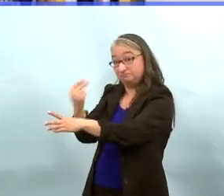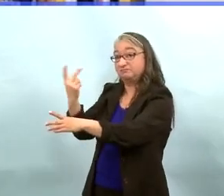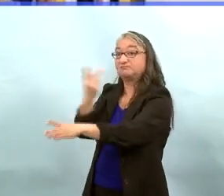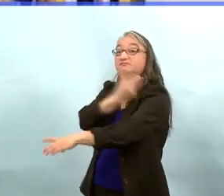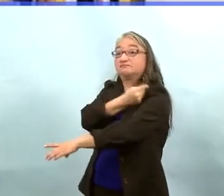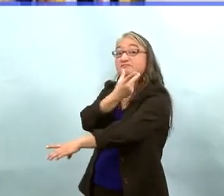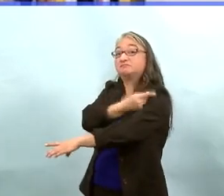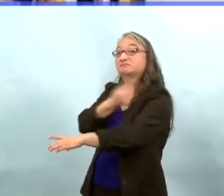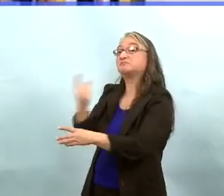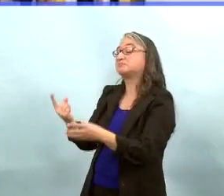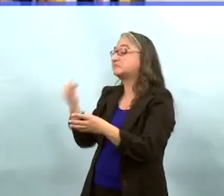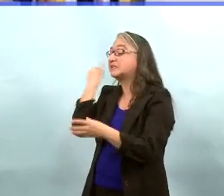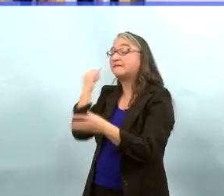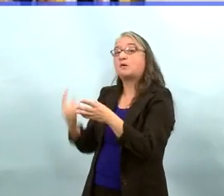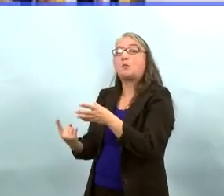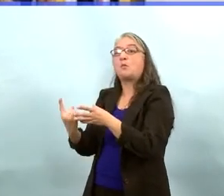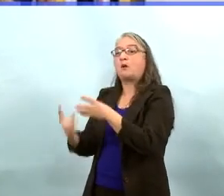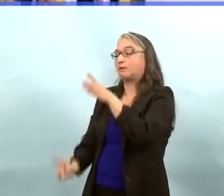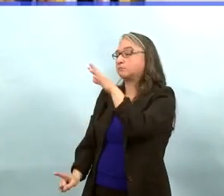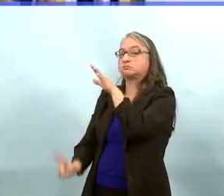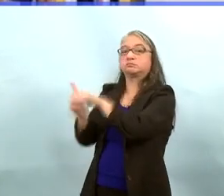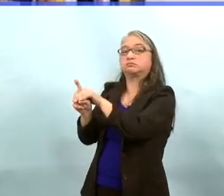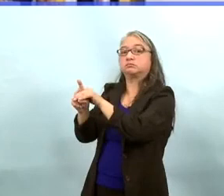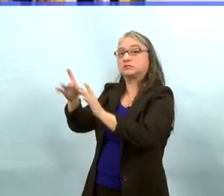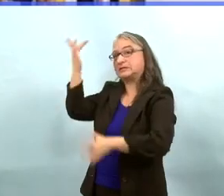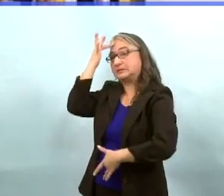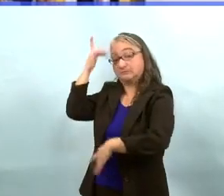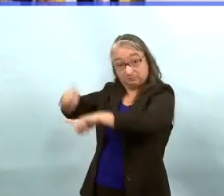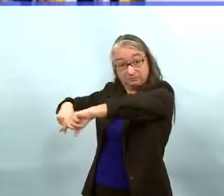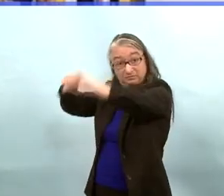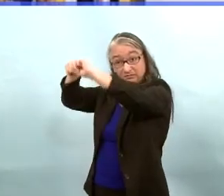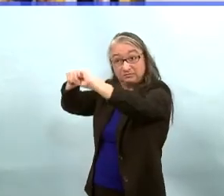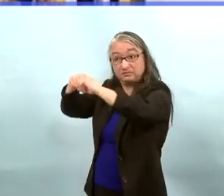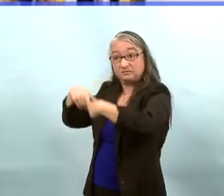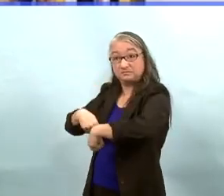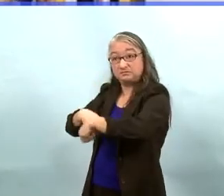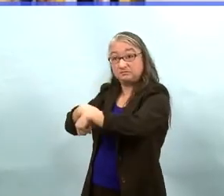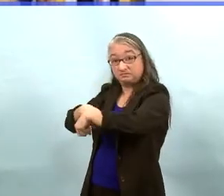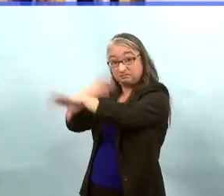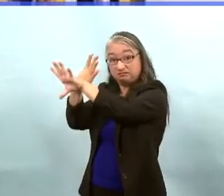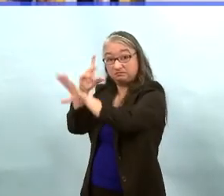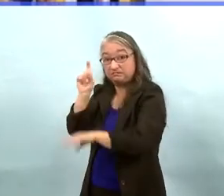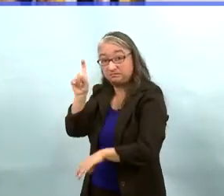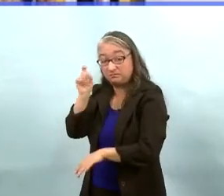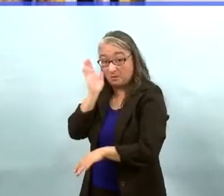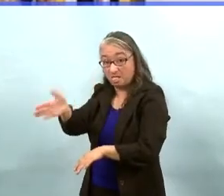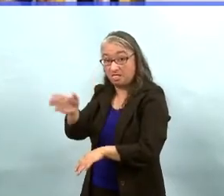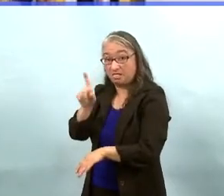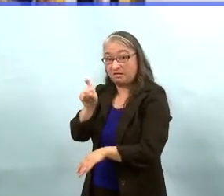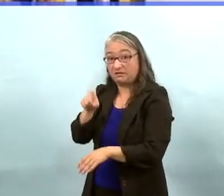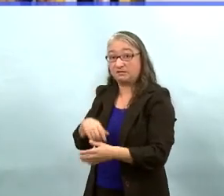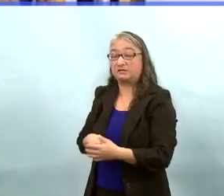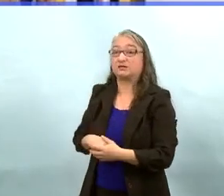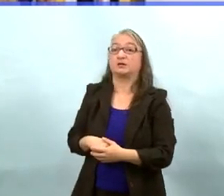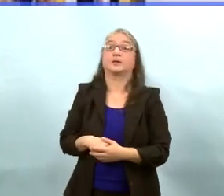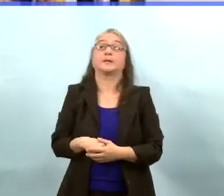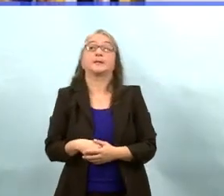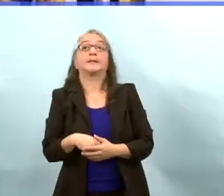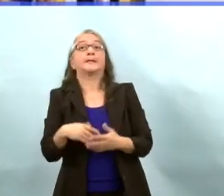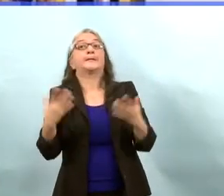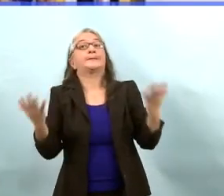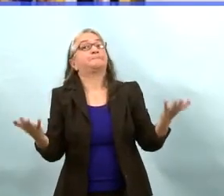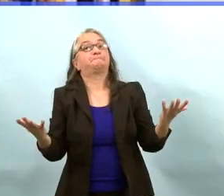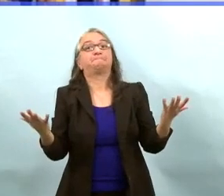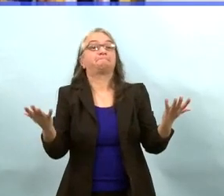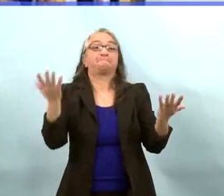classe? Alors, ça va dépendre vraiment de ce que l'on voit comme taux de vaccination dans ces groupes d'âge. Il va